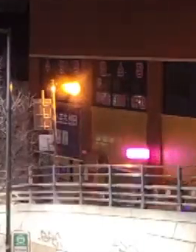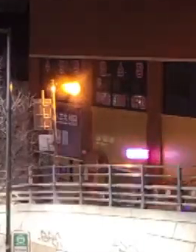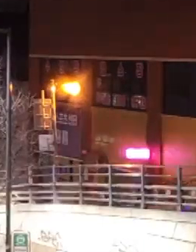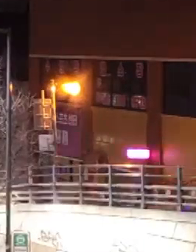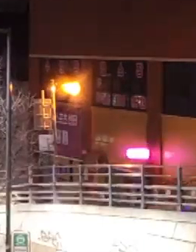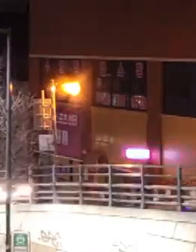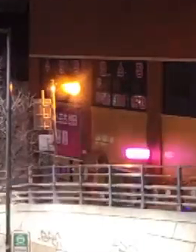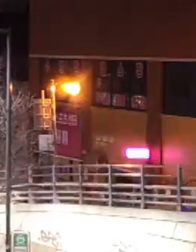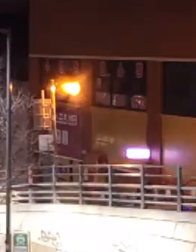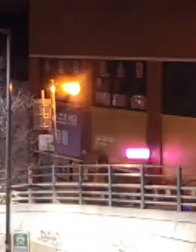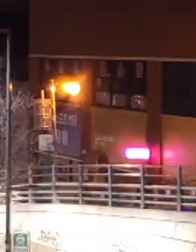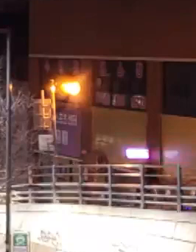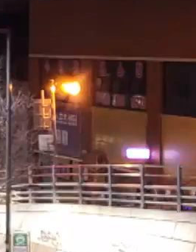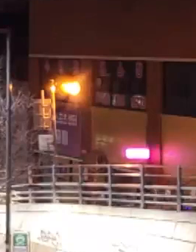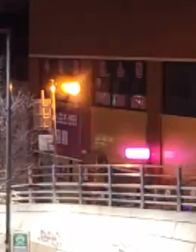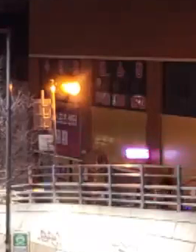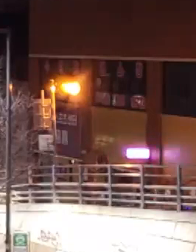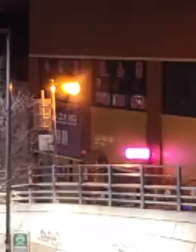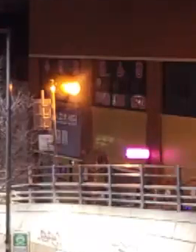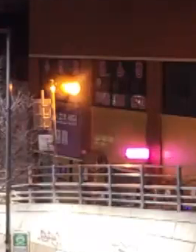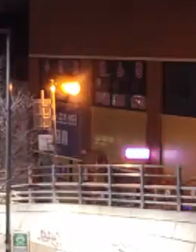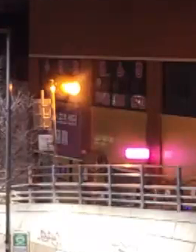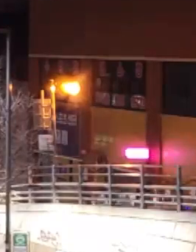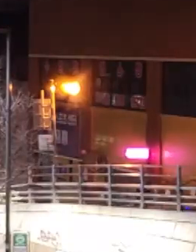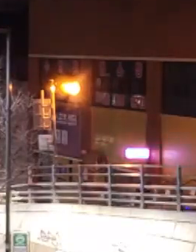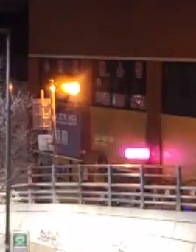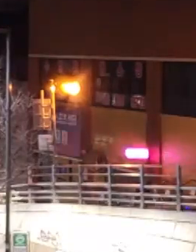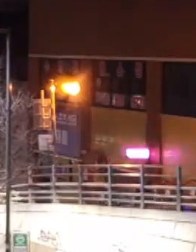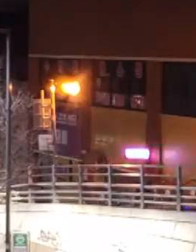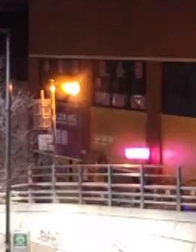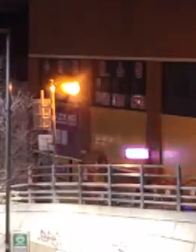여러분은 지금 CTS 뉴스를 시청하고 계십니다.